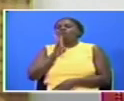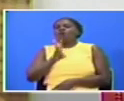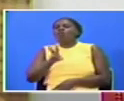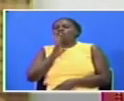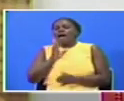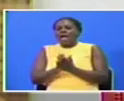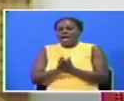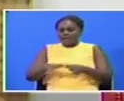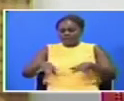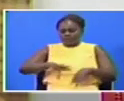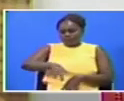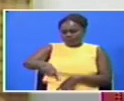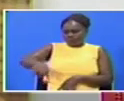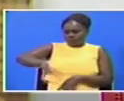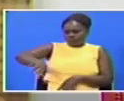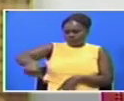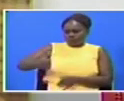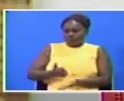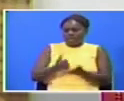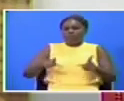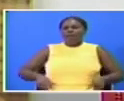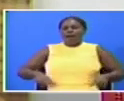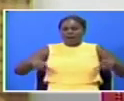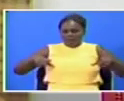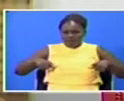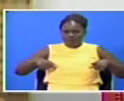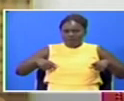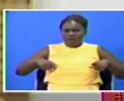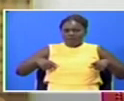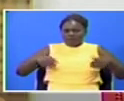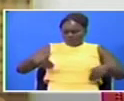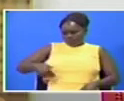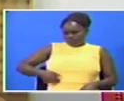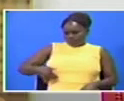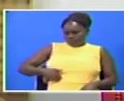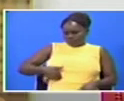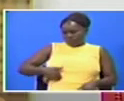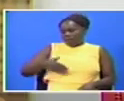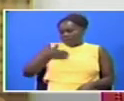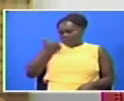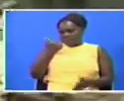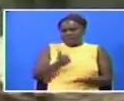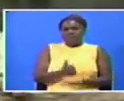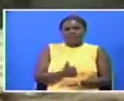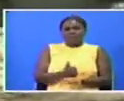na nyasi angalau ili kuweza kujistiri uhai wao hadi hali ya anga iweze kuwa fadhali.